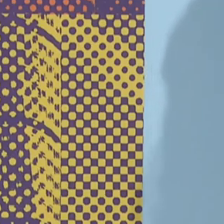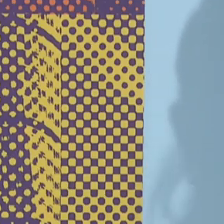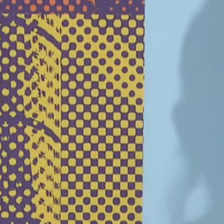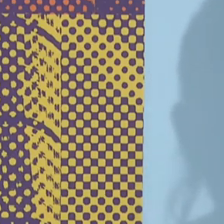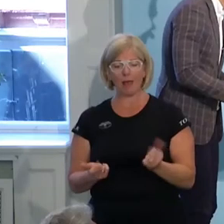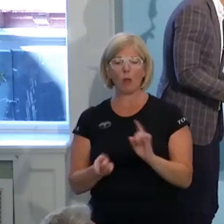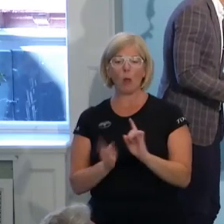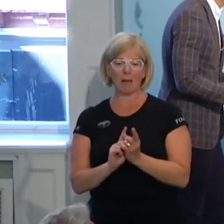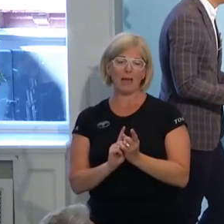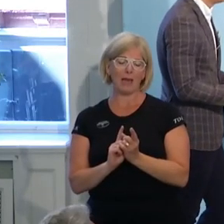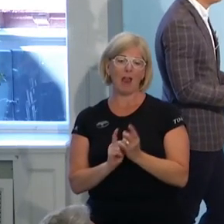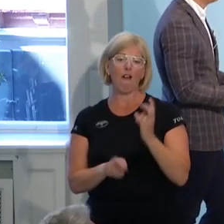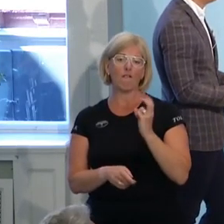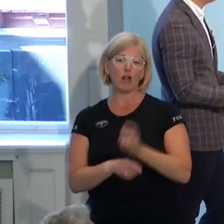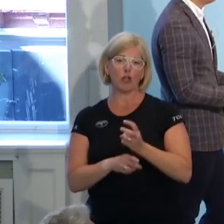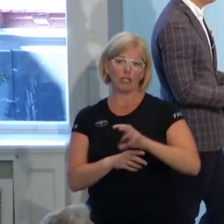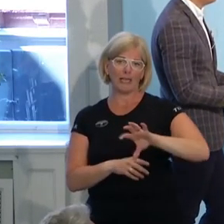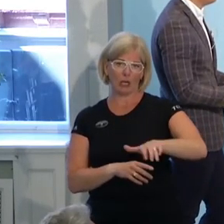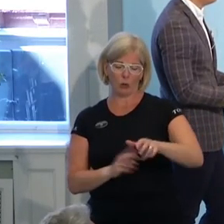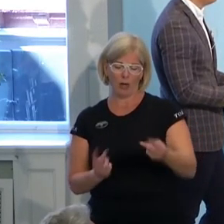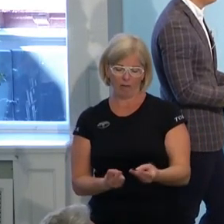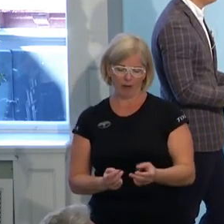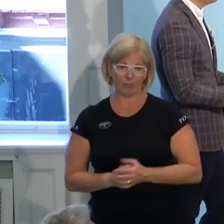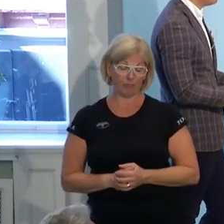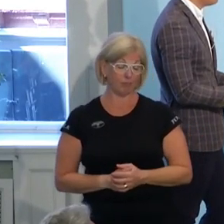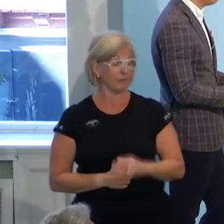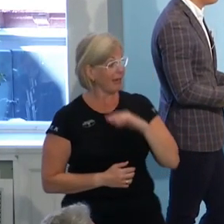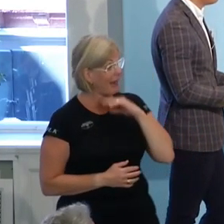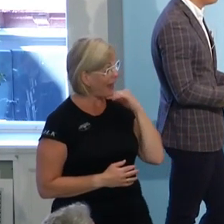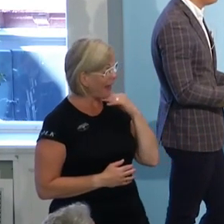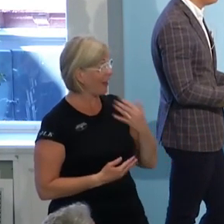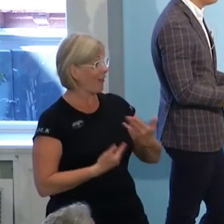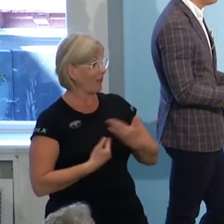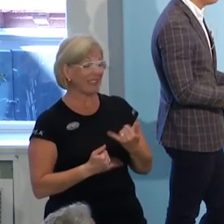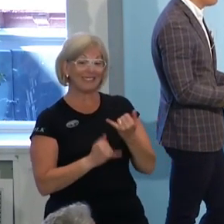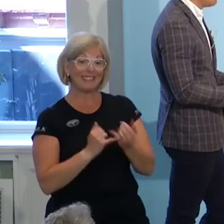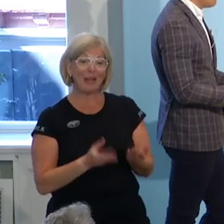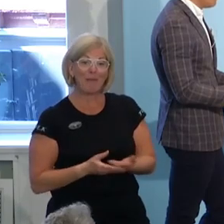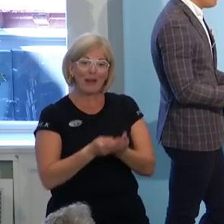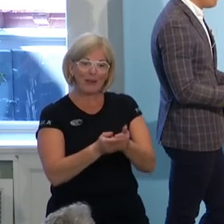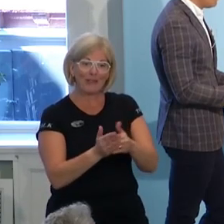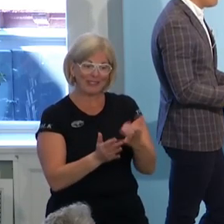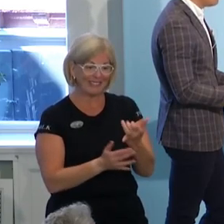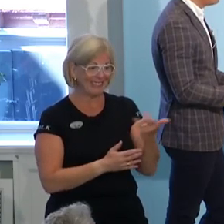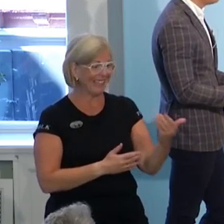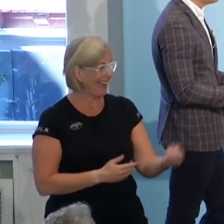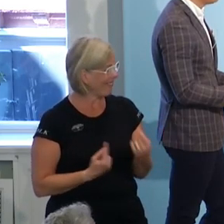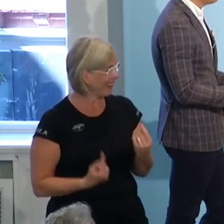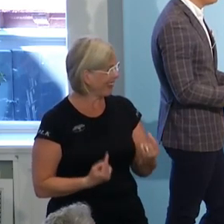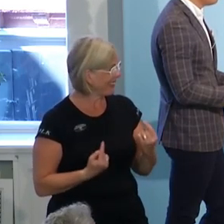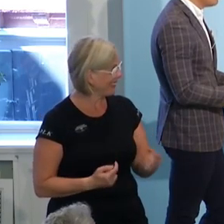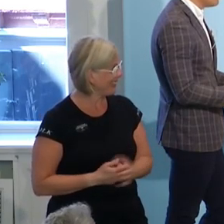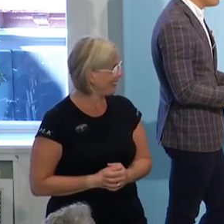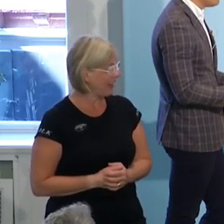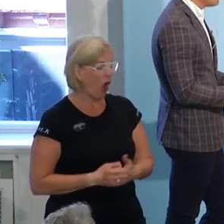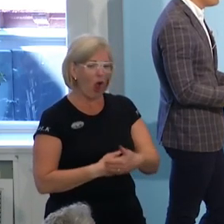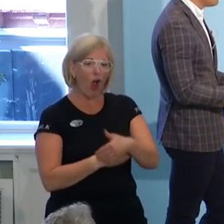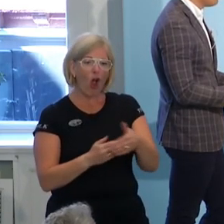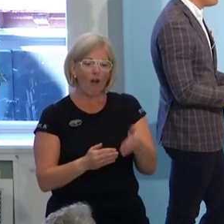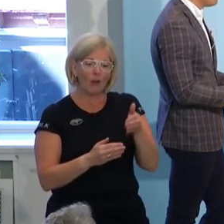försöksregion. Mm. Härligt. Nu har vi fått ett sista medskick där, Sida. Det gör vi helt enkelt så att vi rundar av